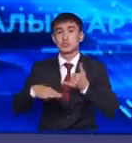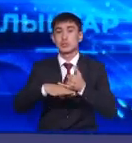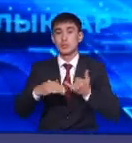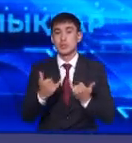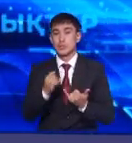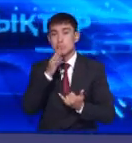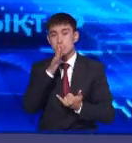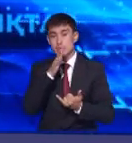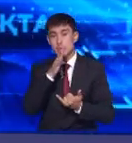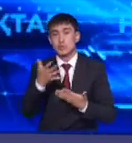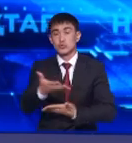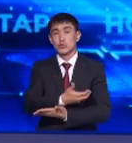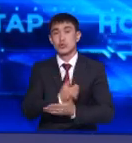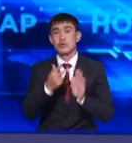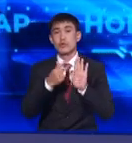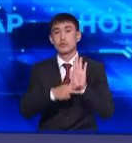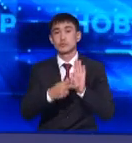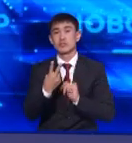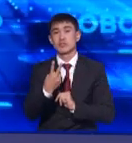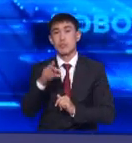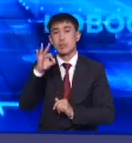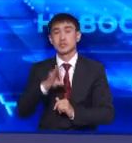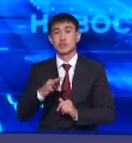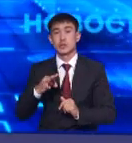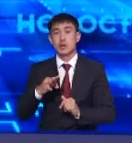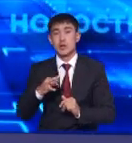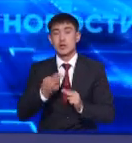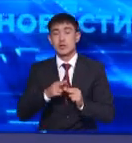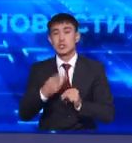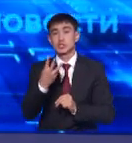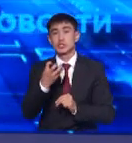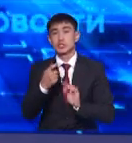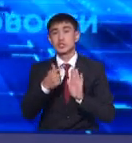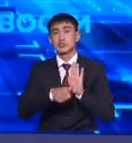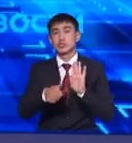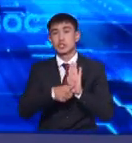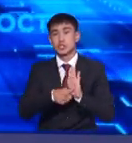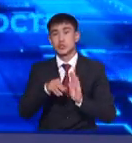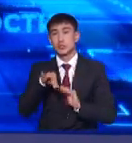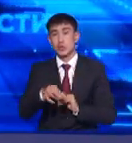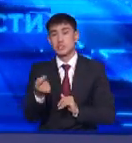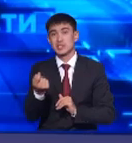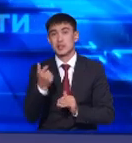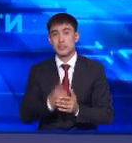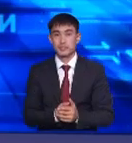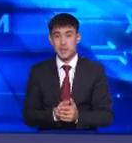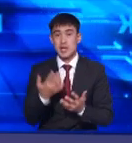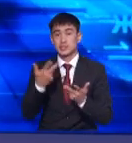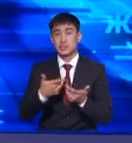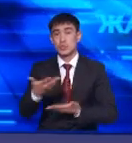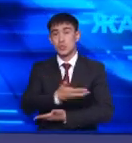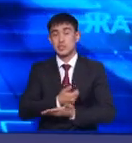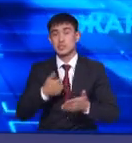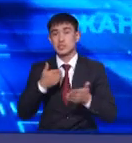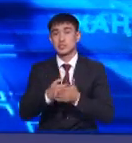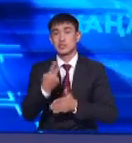тысяч гектаров. На данный момент собрано уже 82% урожая или 476 тысяч тонн зерна, а